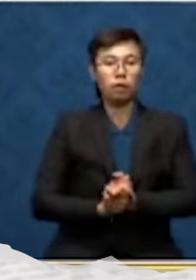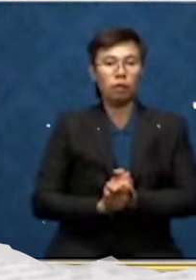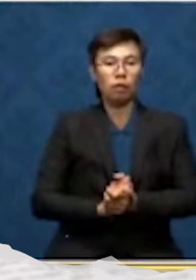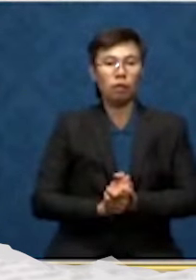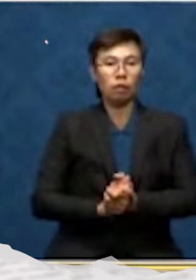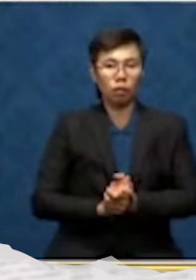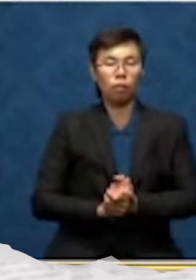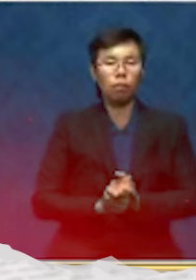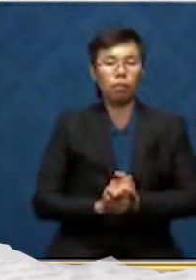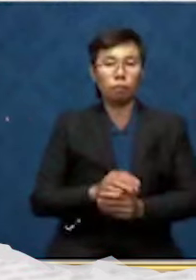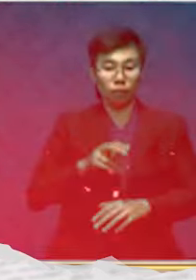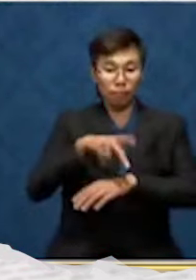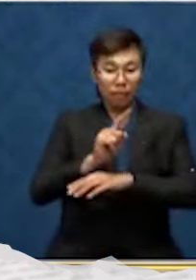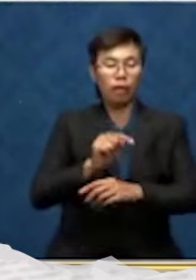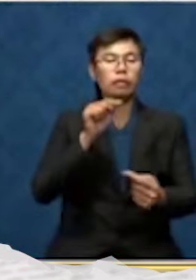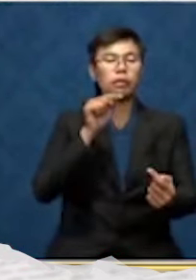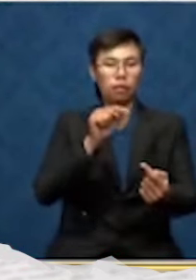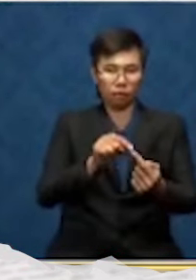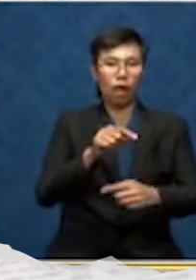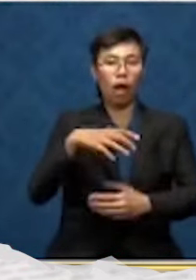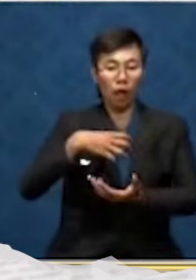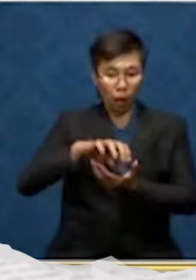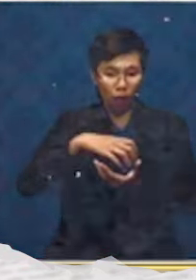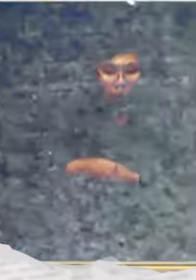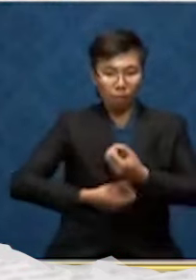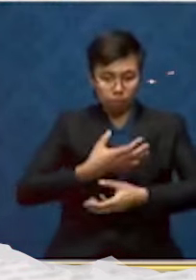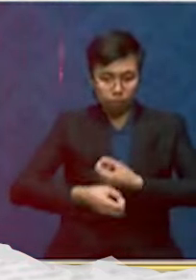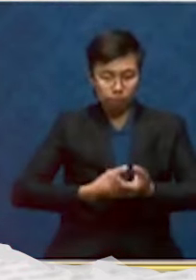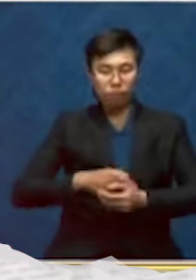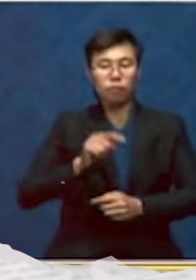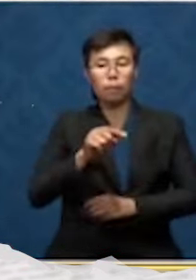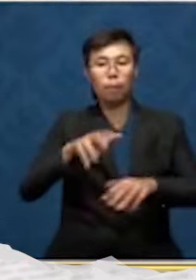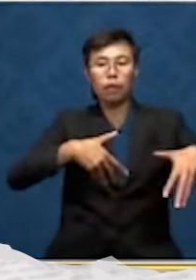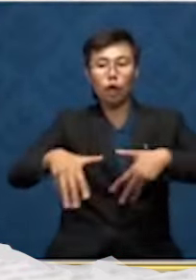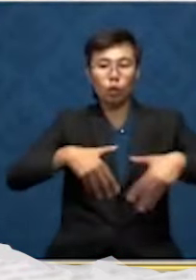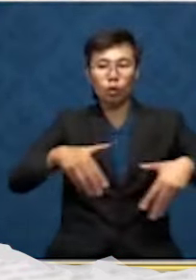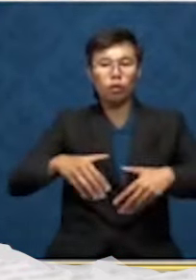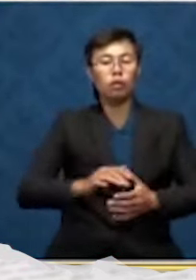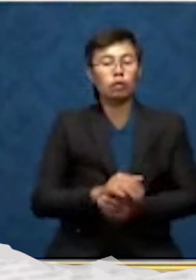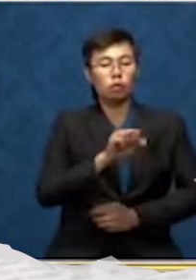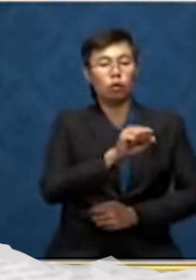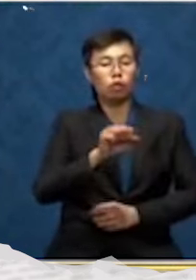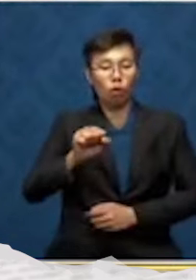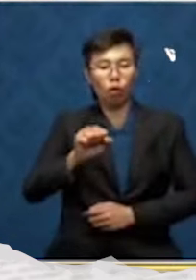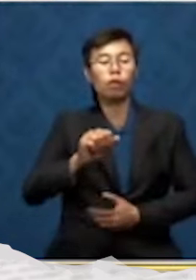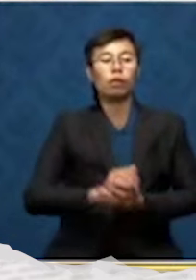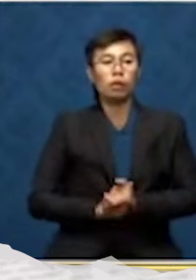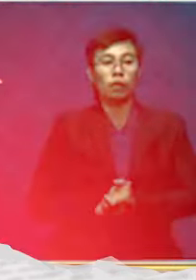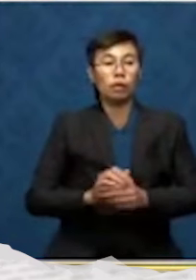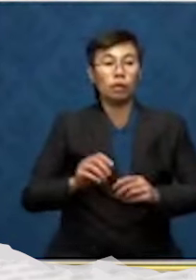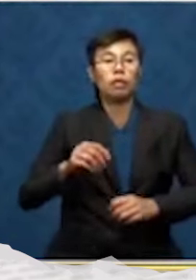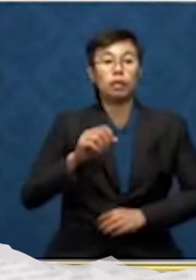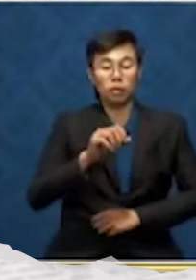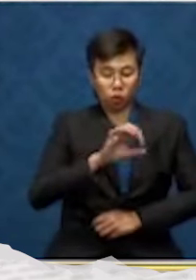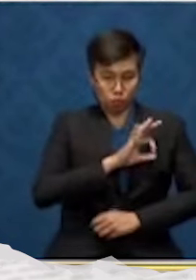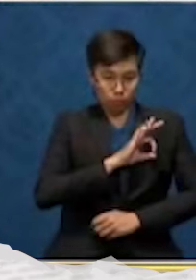ำเรียนไปยังท่านประธานและยังพี่น้องประชาชนและรวมถึงเพื่อนสมาชิกไม่ใช่แค่สภาผู้แทนราษฎรนะครับแต่สมา